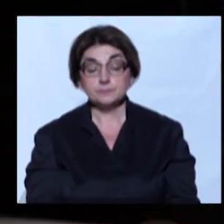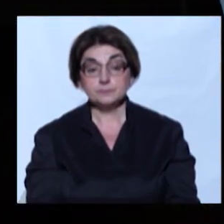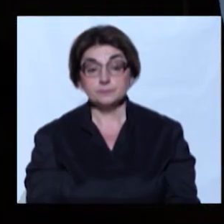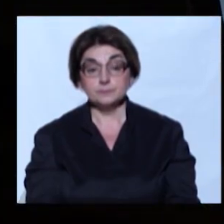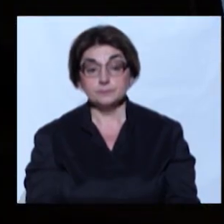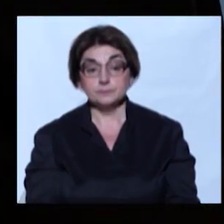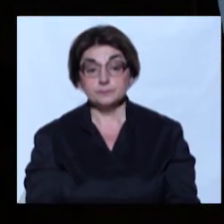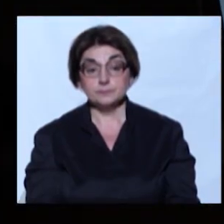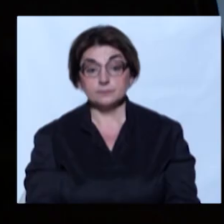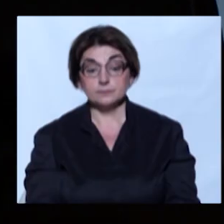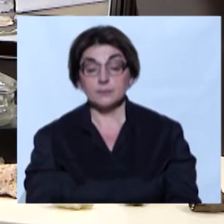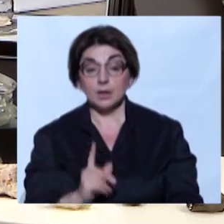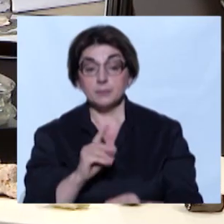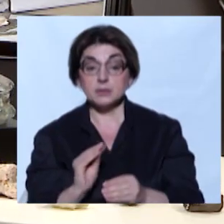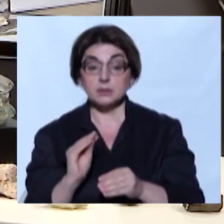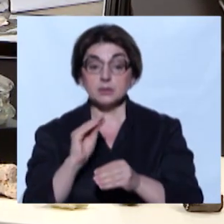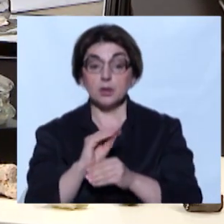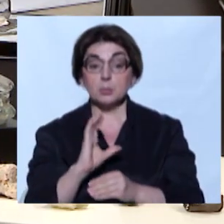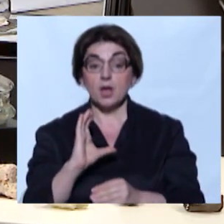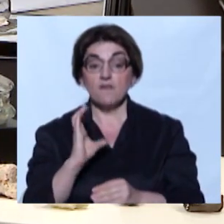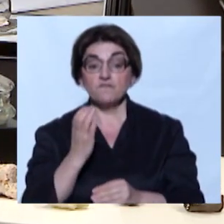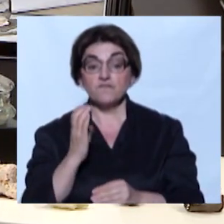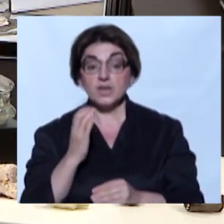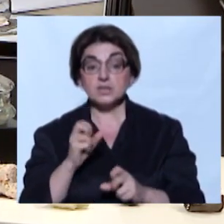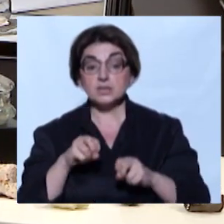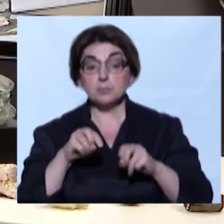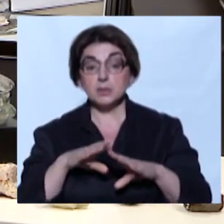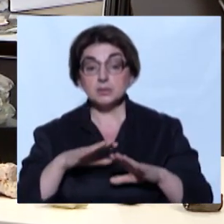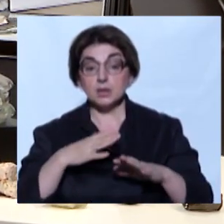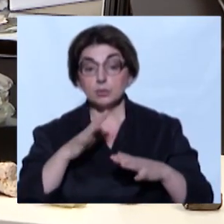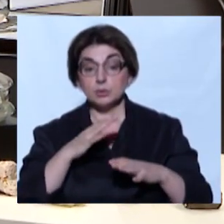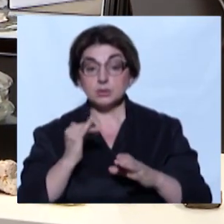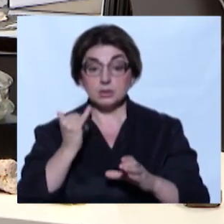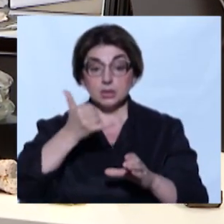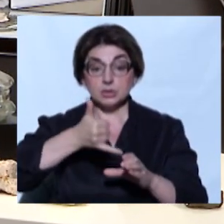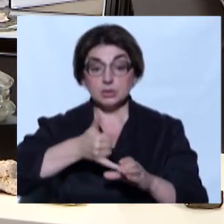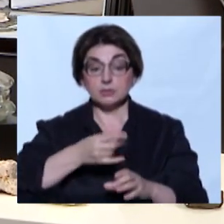შეხედეთ და დავამატოთ ვერცხლის ნიტრატის ხსნარი.